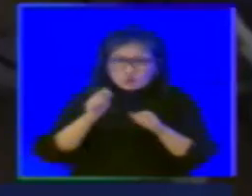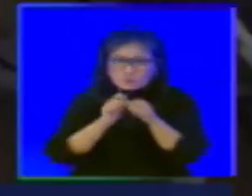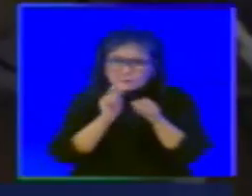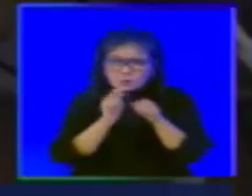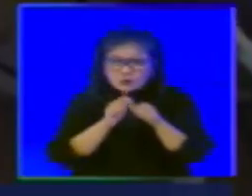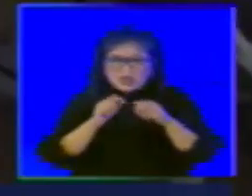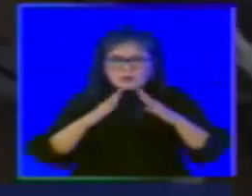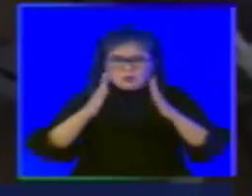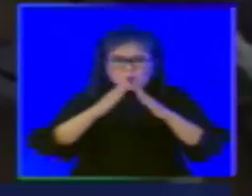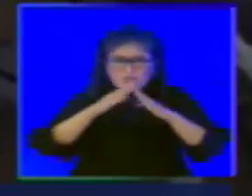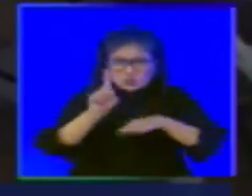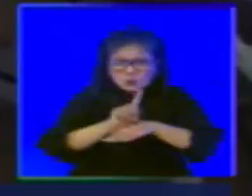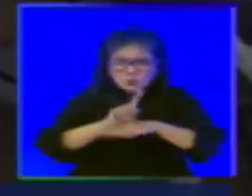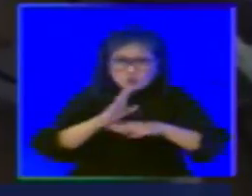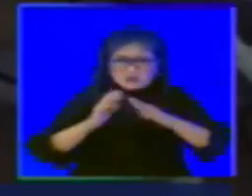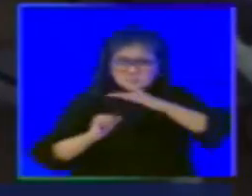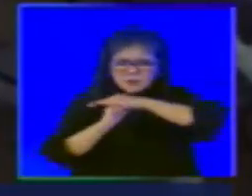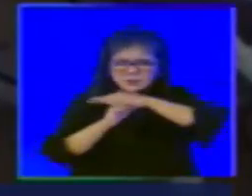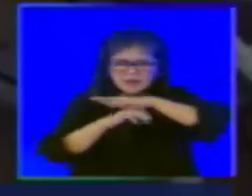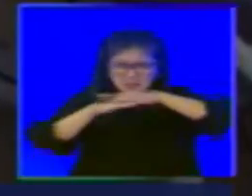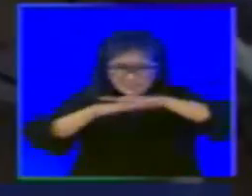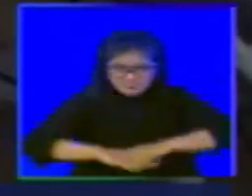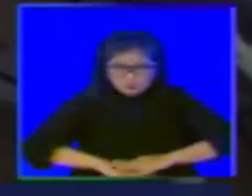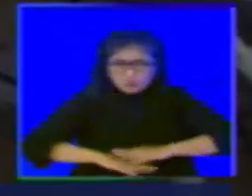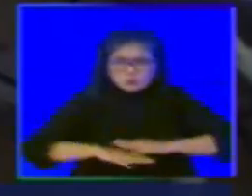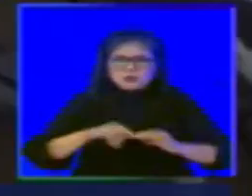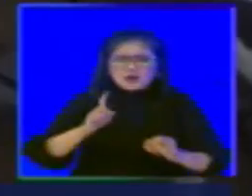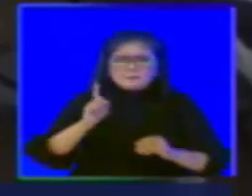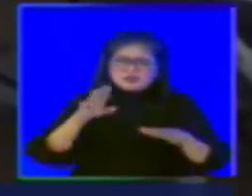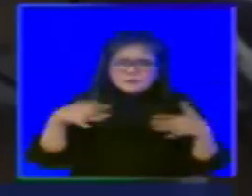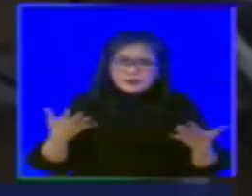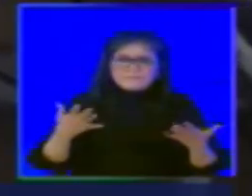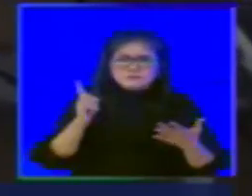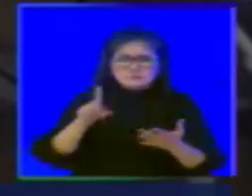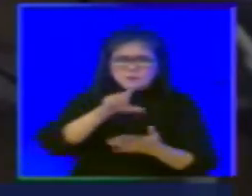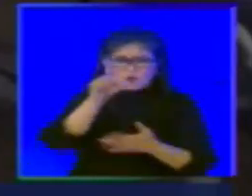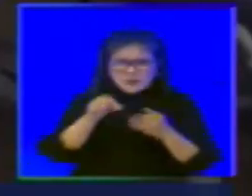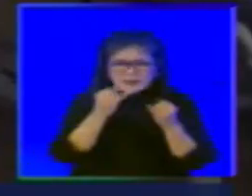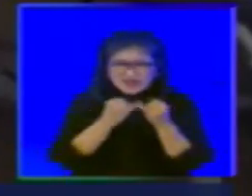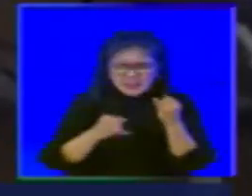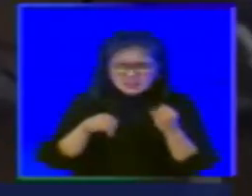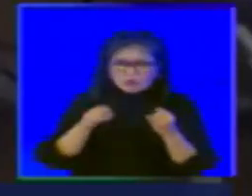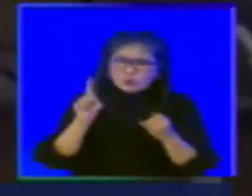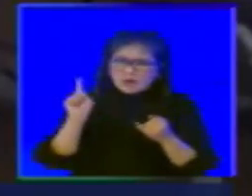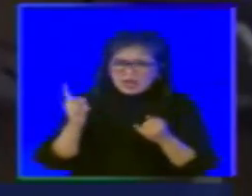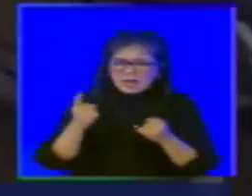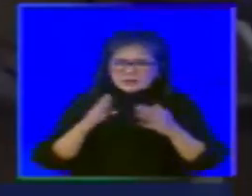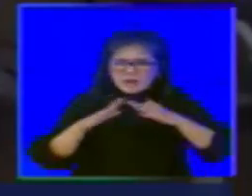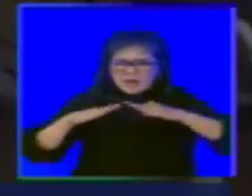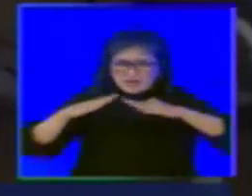bangunan itu menjadi roboh karena sudah beberapa bulan ini di sana sudah terjadi pergerusan di bawah di sana.